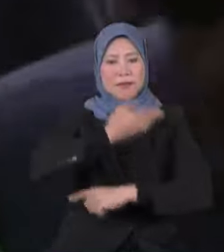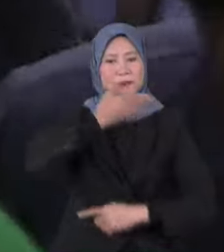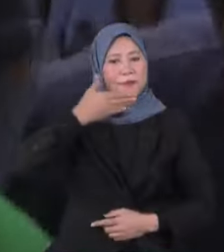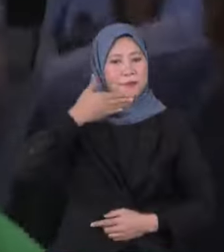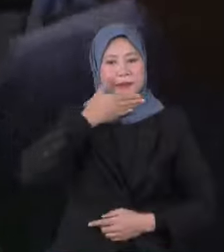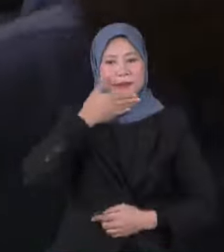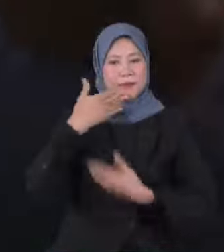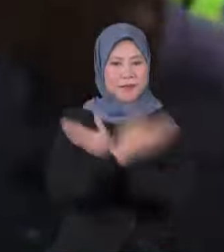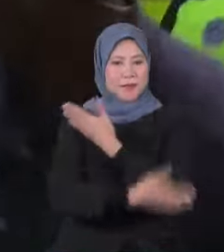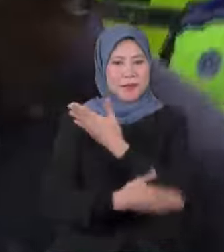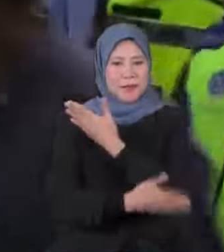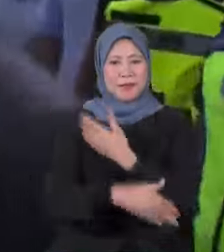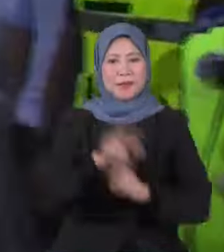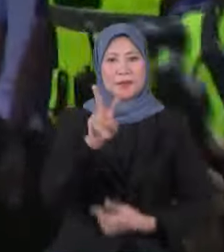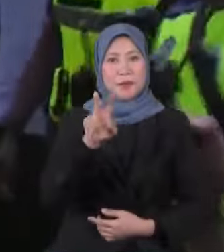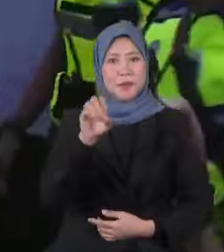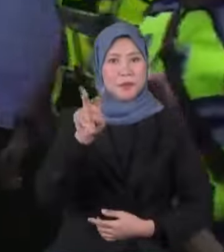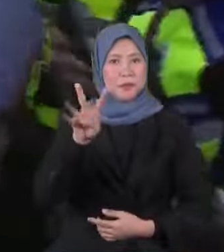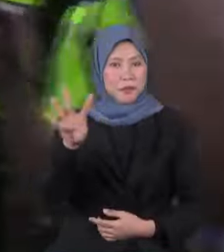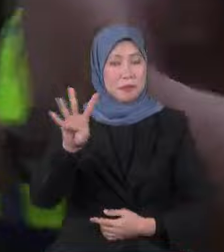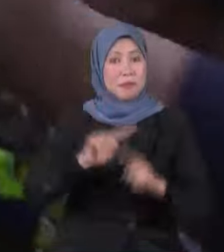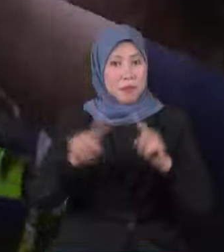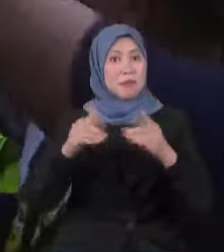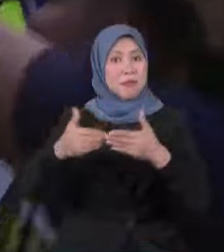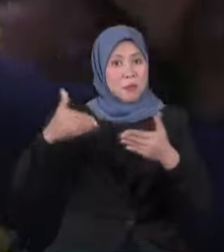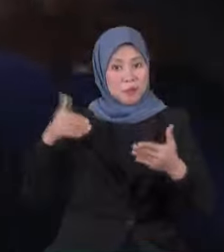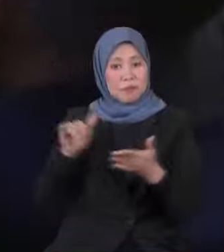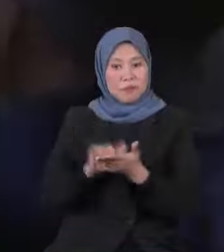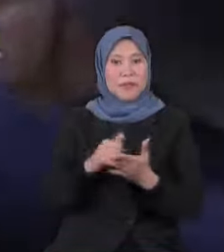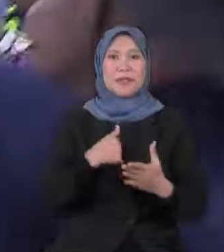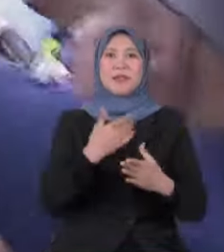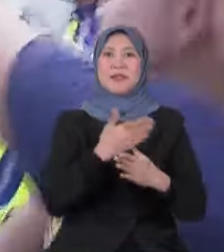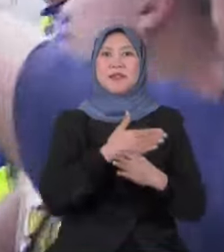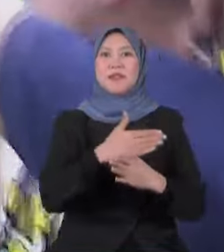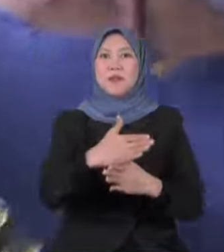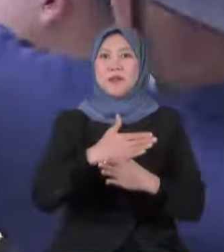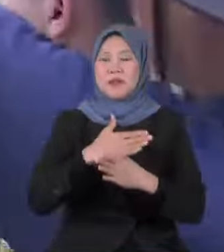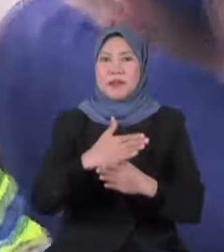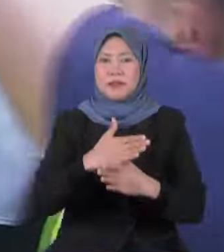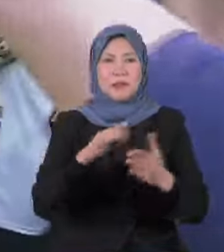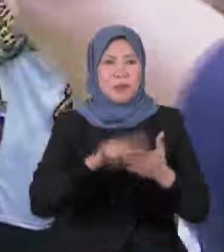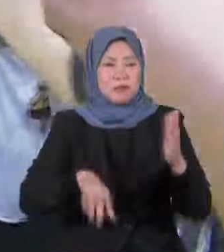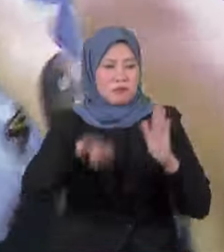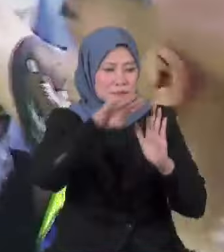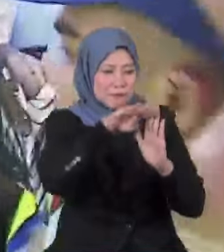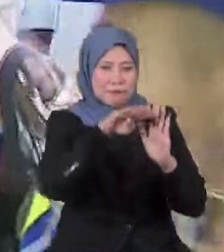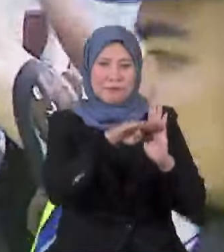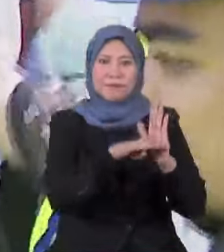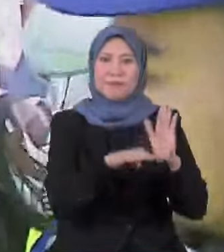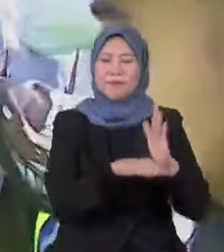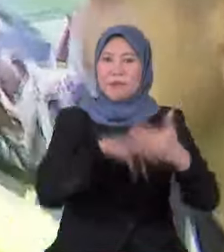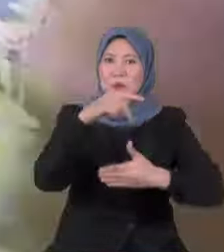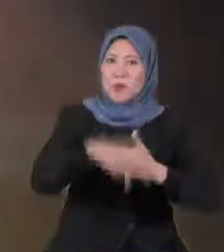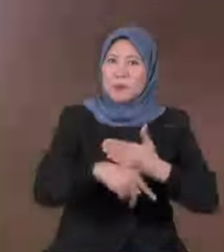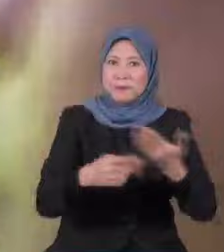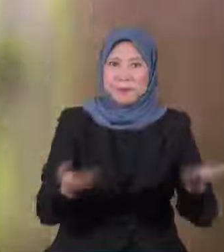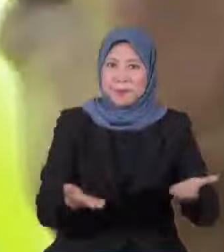Negara 2024. Tapi sebelum itu, suka untuk saya kongsikan antara atau cara perjalanan majlis kita pada hari